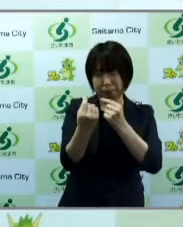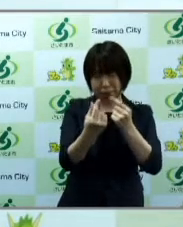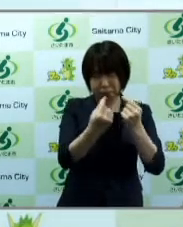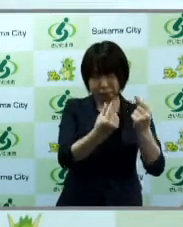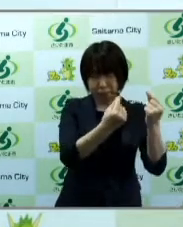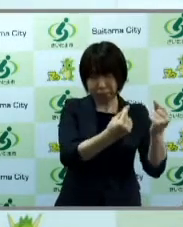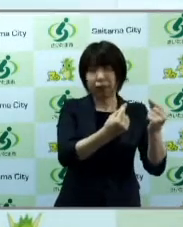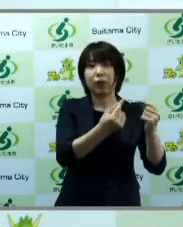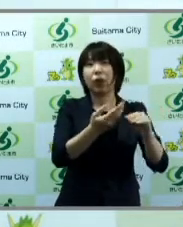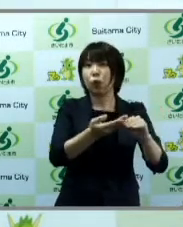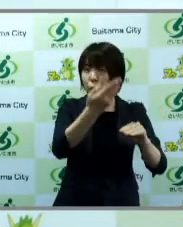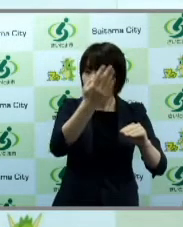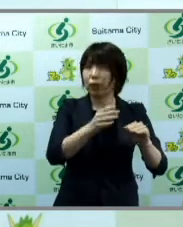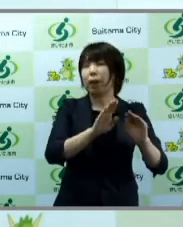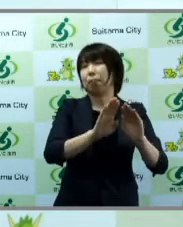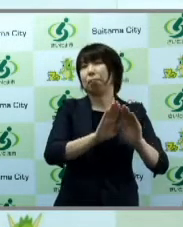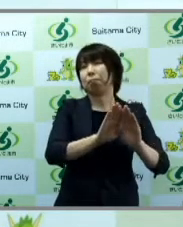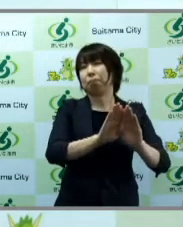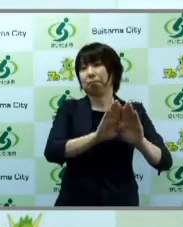で、まあ、